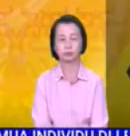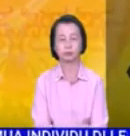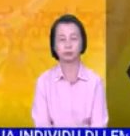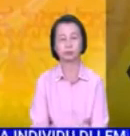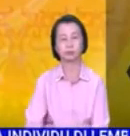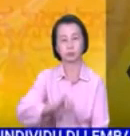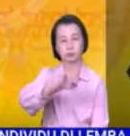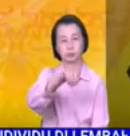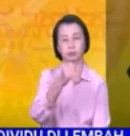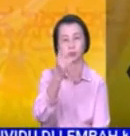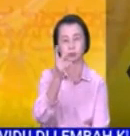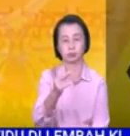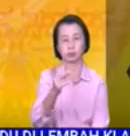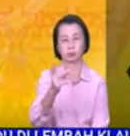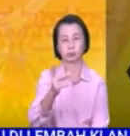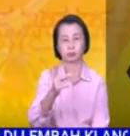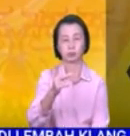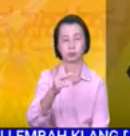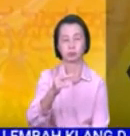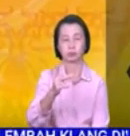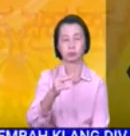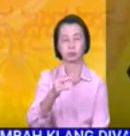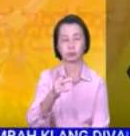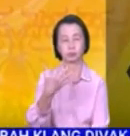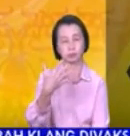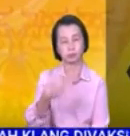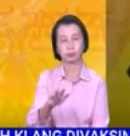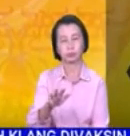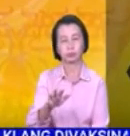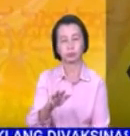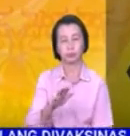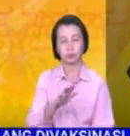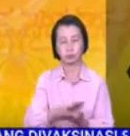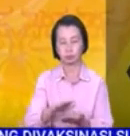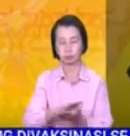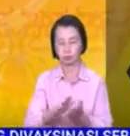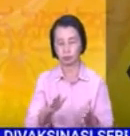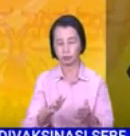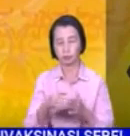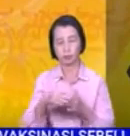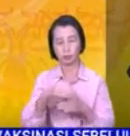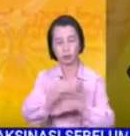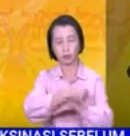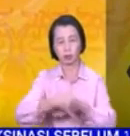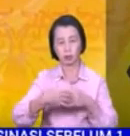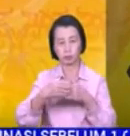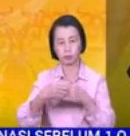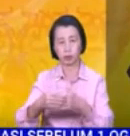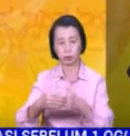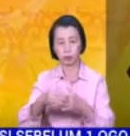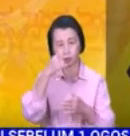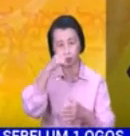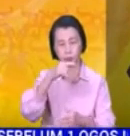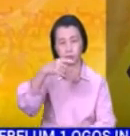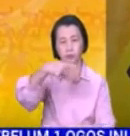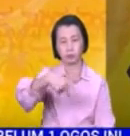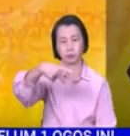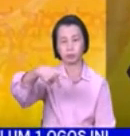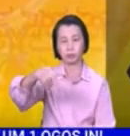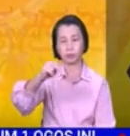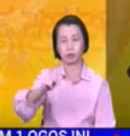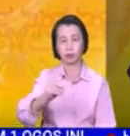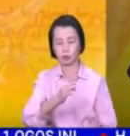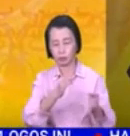Jawatan Kuasa Pengurusan Bencana Negeri JPBN Sarawak telah mengemaskini garis panduan SOP bagi Pelan Pemulihan Negara